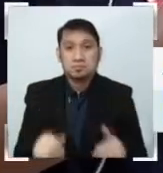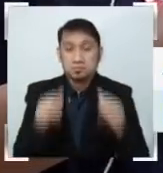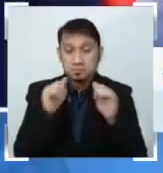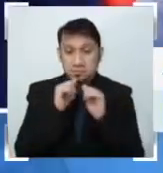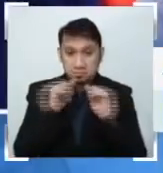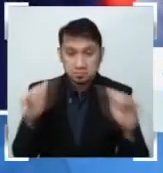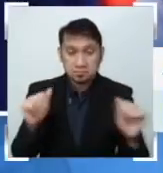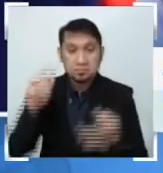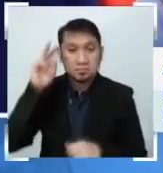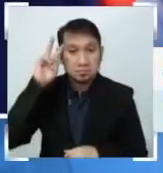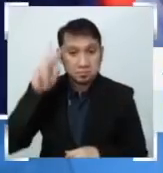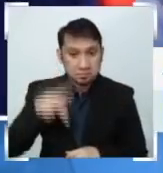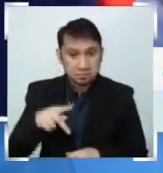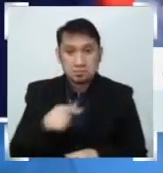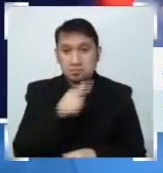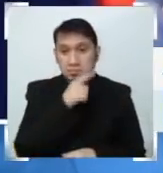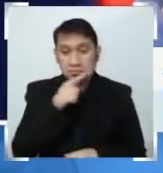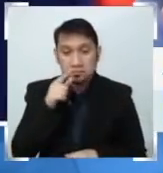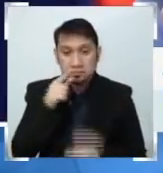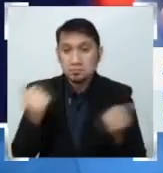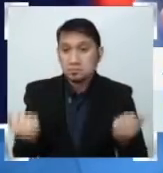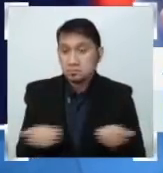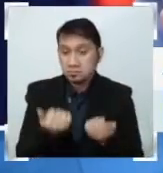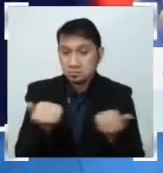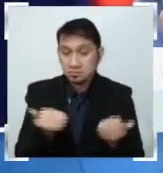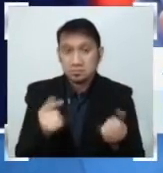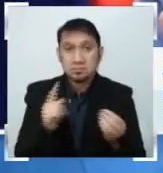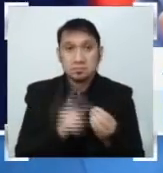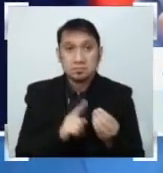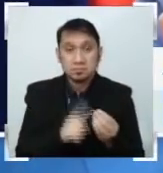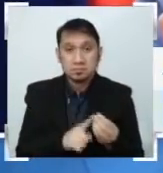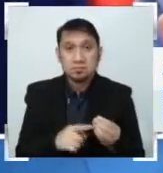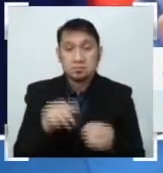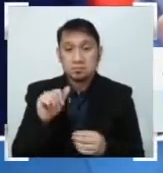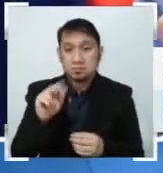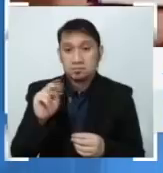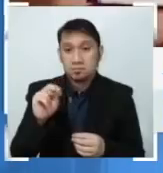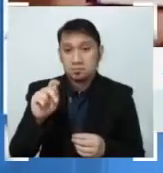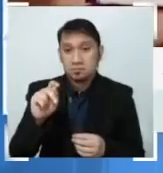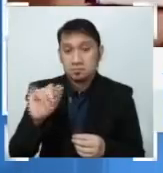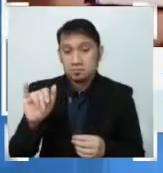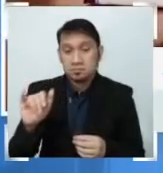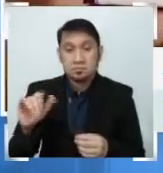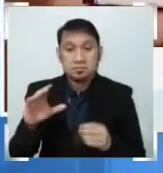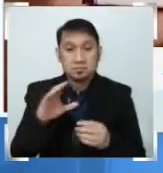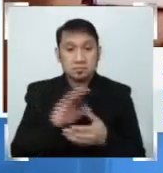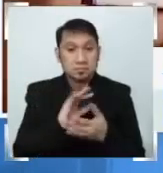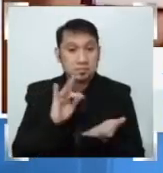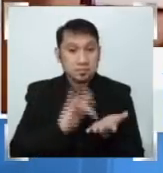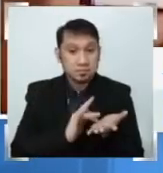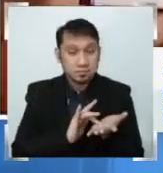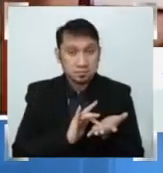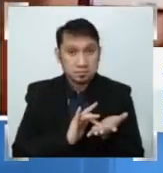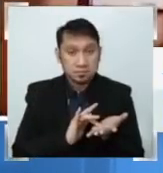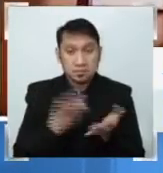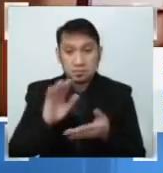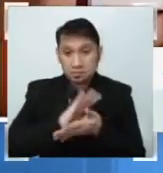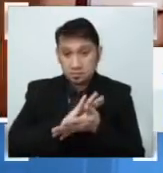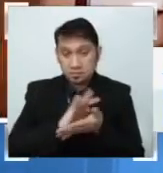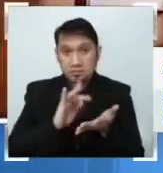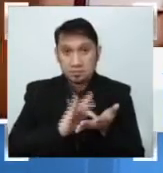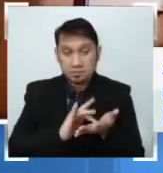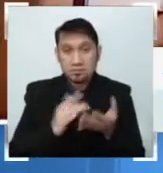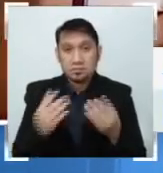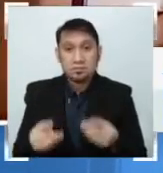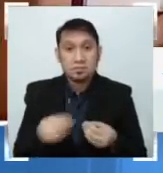President Lenny Robredo na available na ang anti-COVID drug na molnupiravir sa mga pasyenteng marerestahan ito